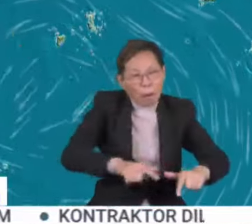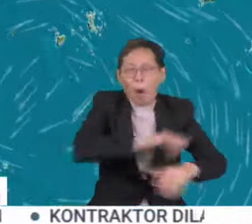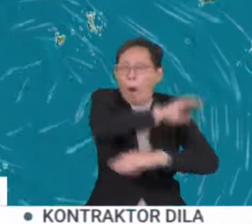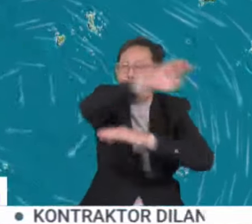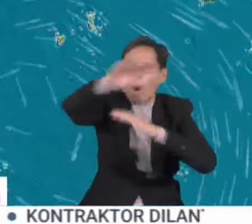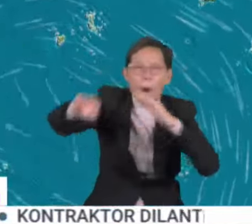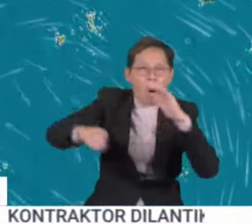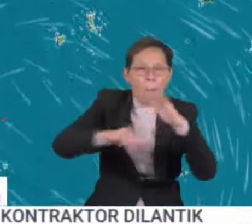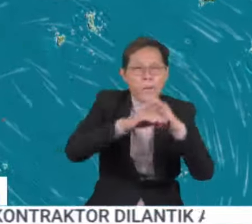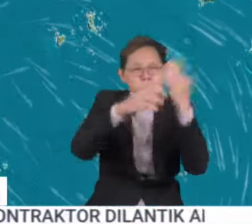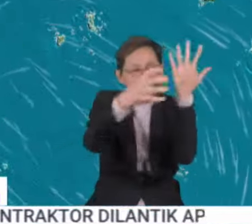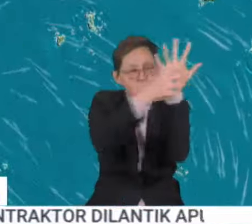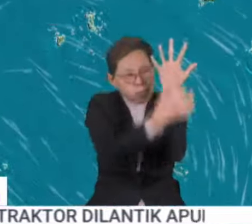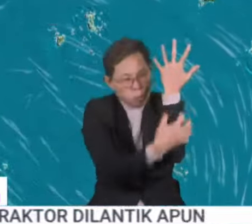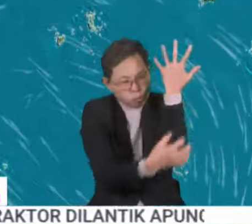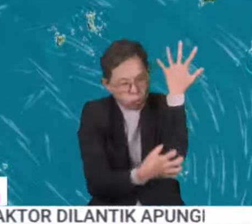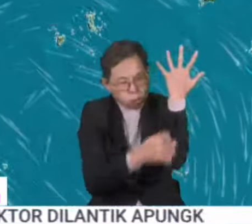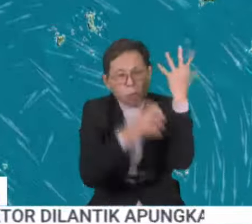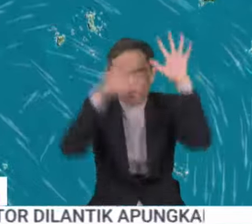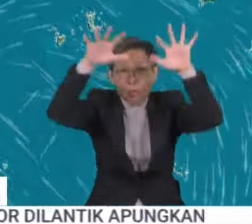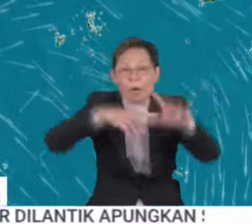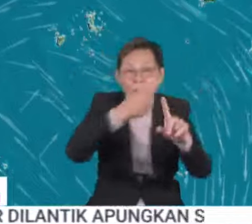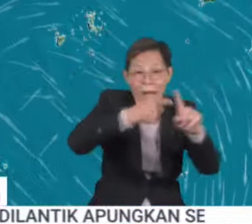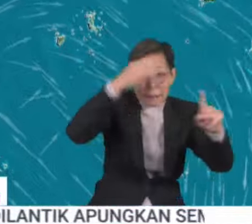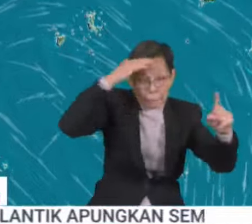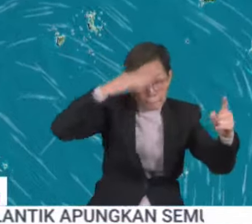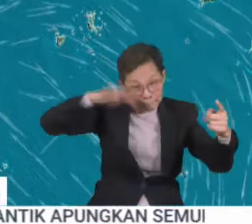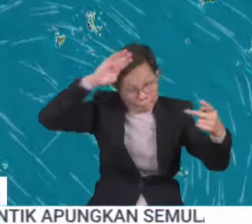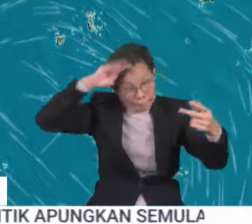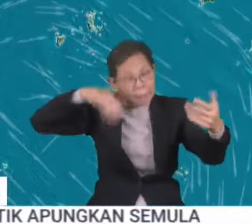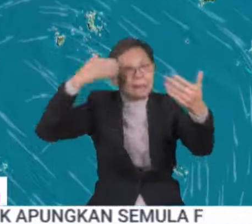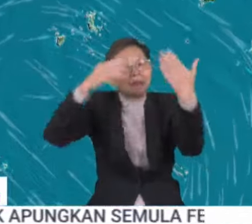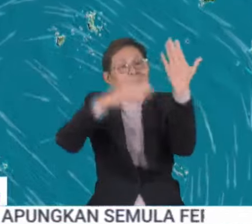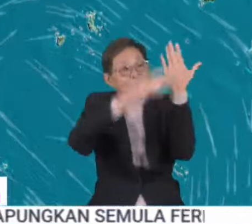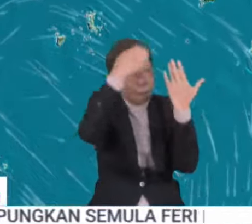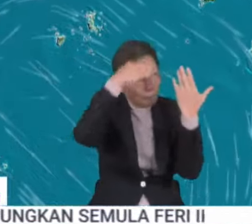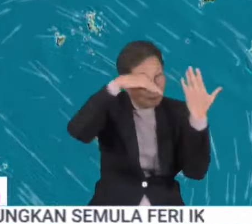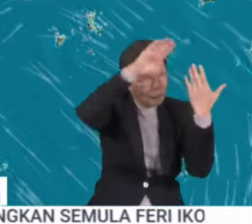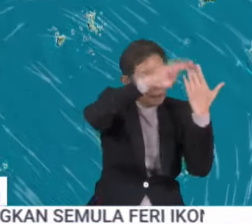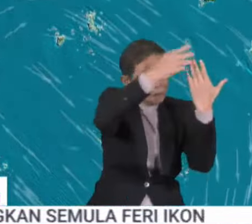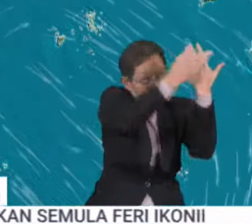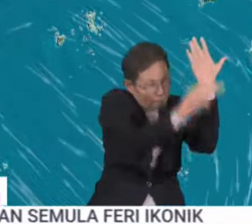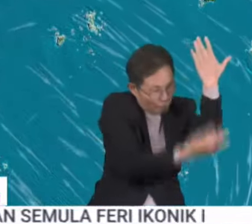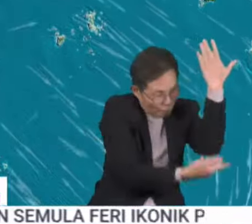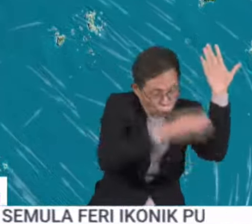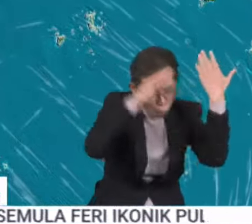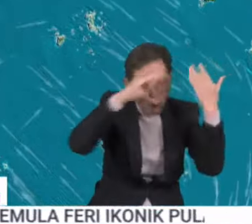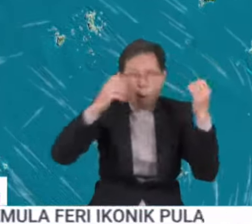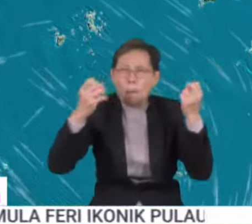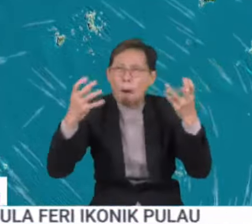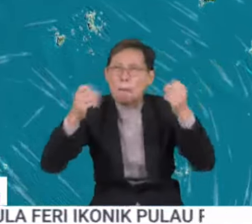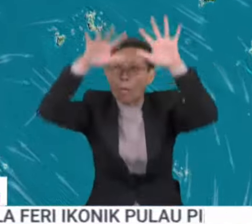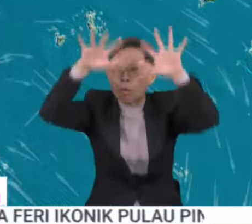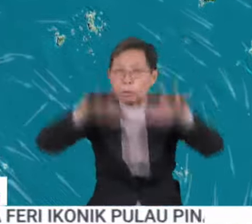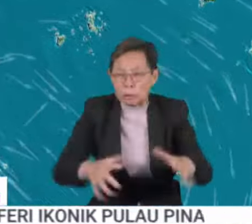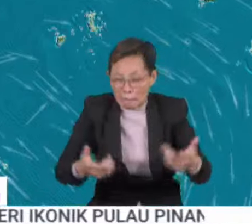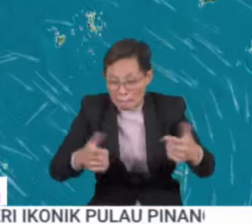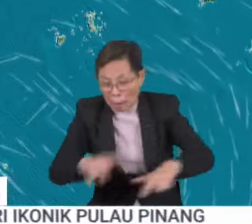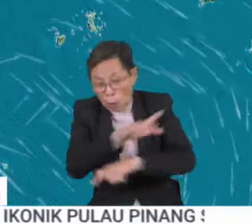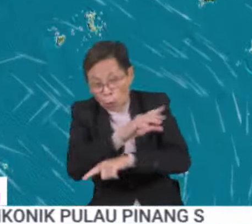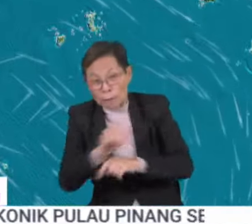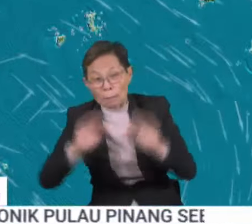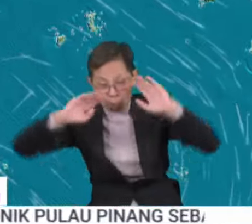hampir kesemua negeri. Daripada negeri Perlis sehingga ke negeri Johor, banyak kini hujan sedang berlaku dan ianya lebih